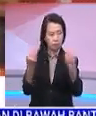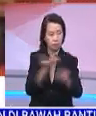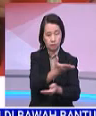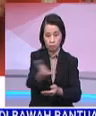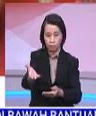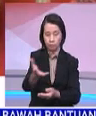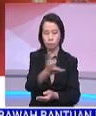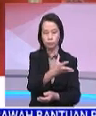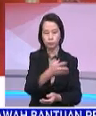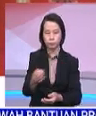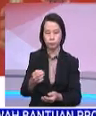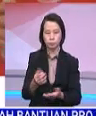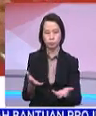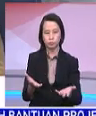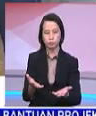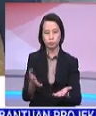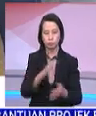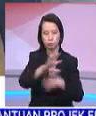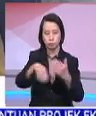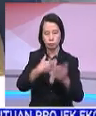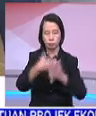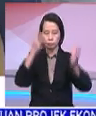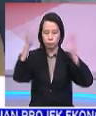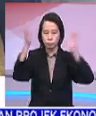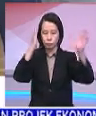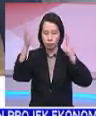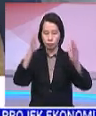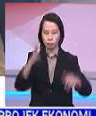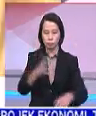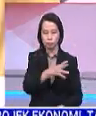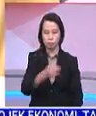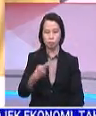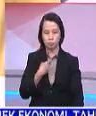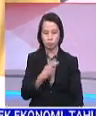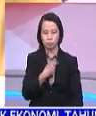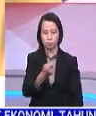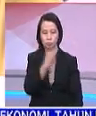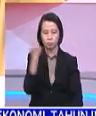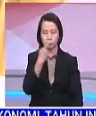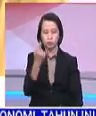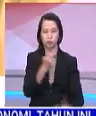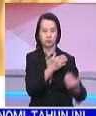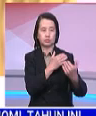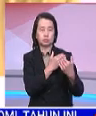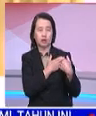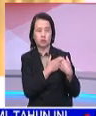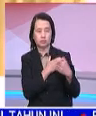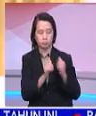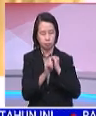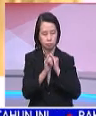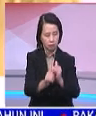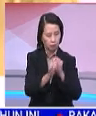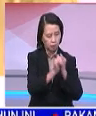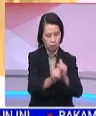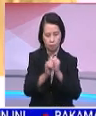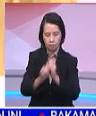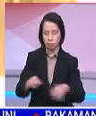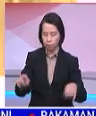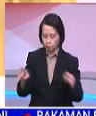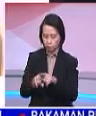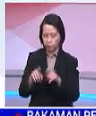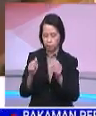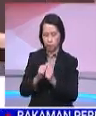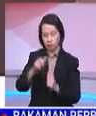ini dan juga secara amnya ke seluruh Malaysia dan kita juga senantiasa bertanggungjawab untuk bersama-sama seiring